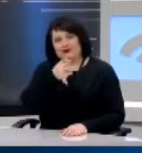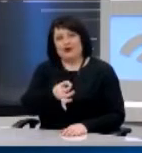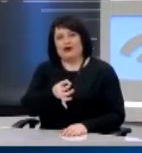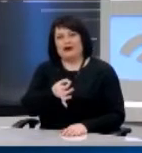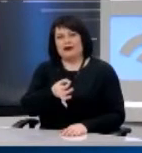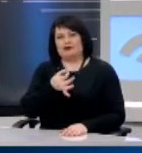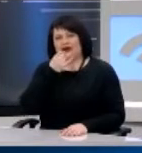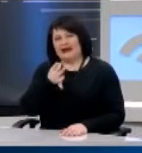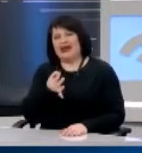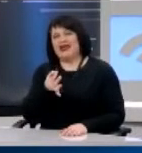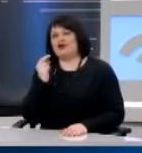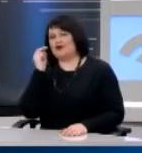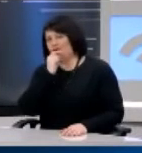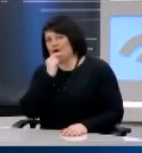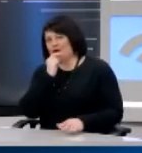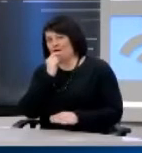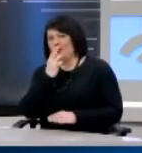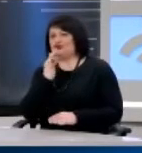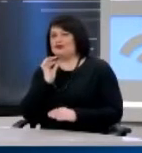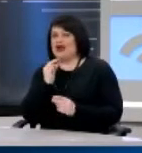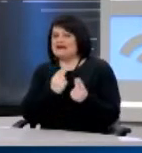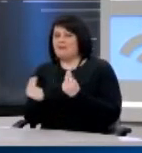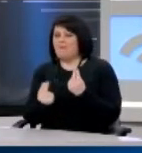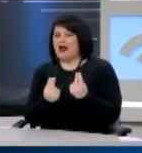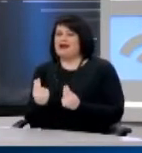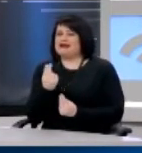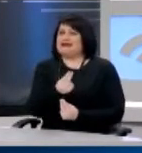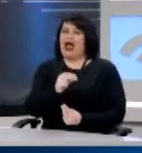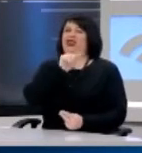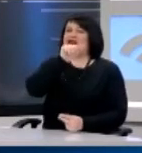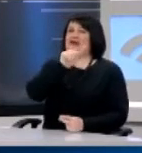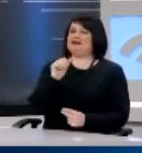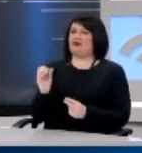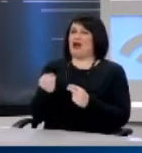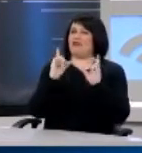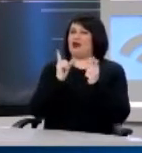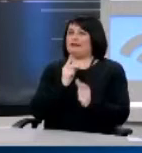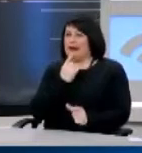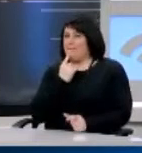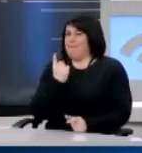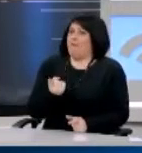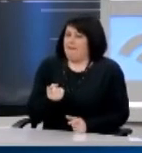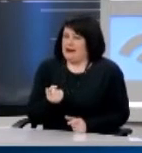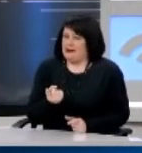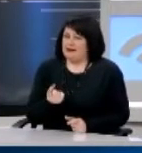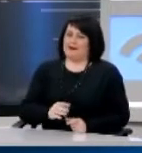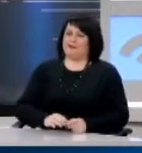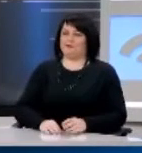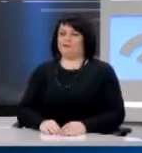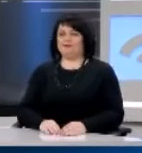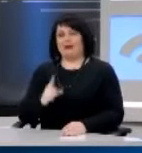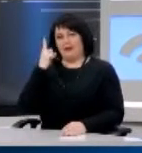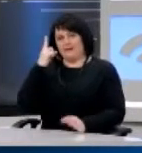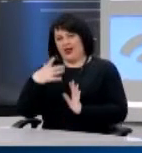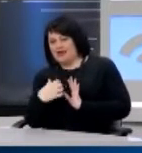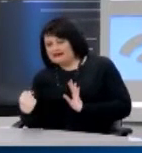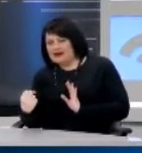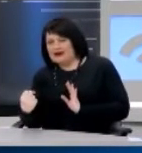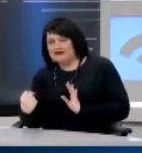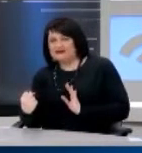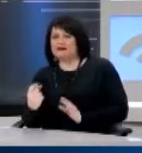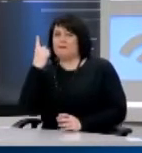εσείς είδατε τη μία και μοναδική εξαίρεση την ίδια στιγμή που 200.000 παιδιά που γεννήθηκαν και